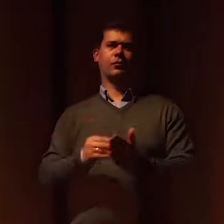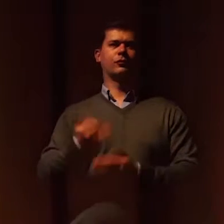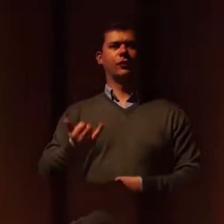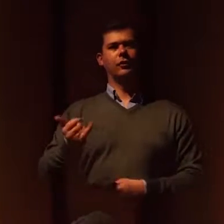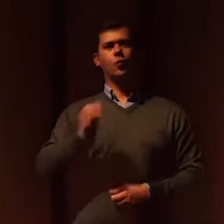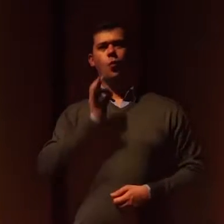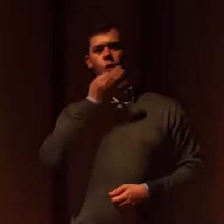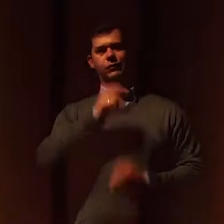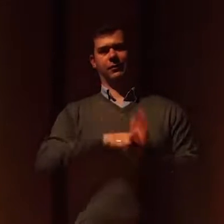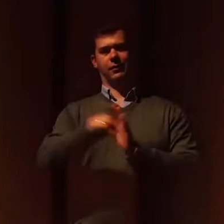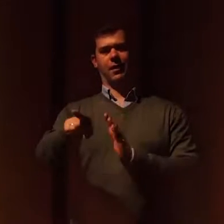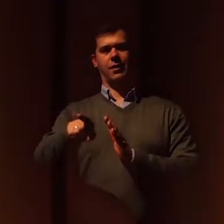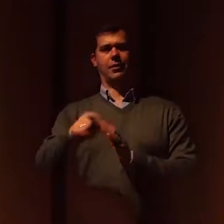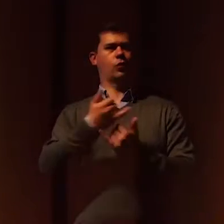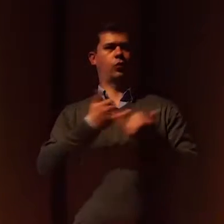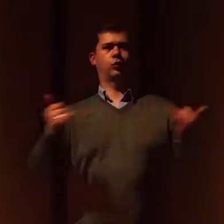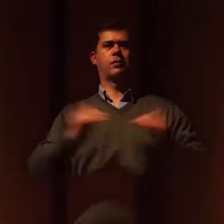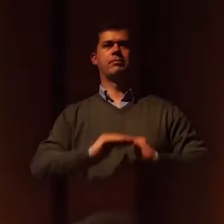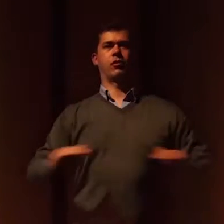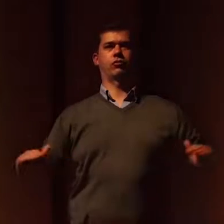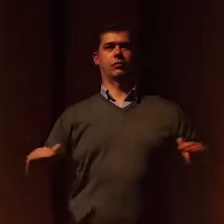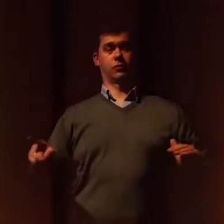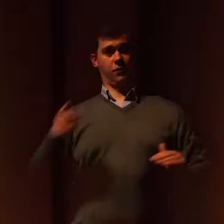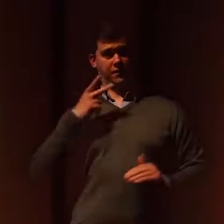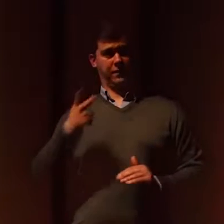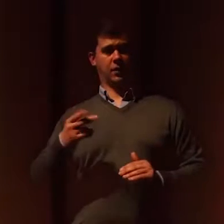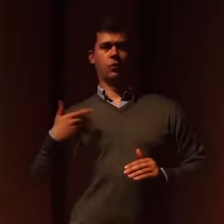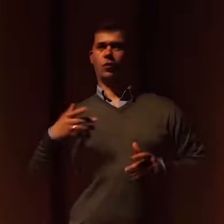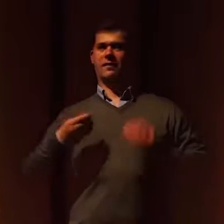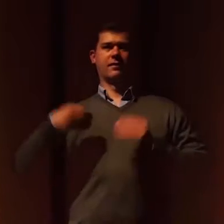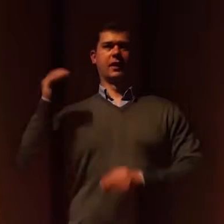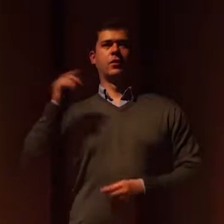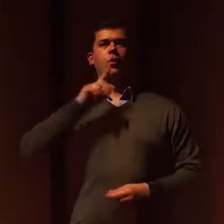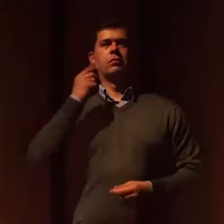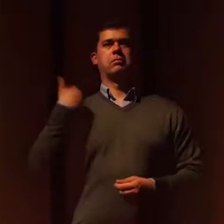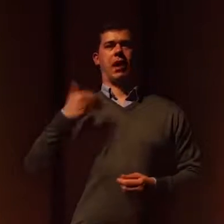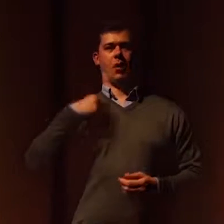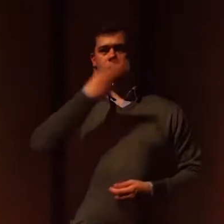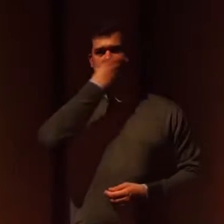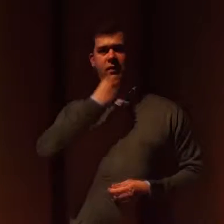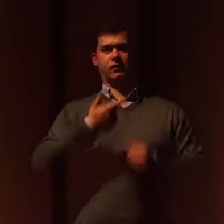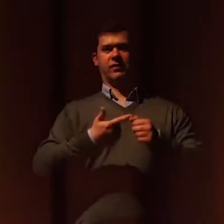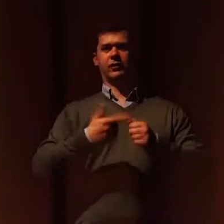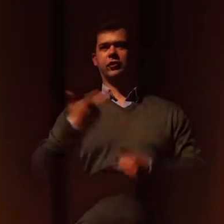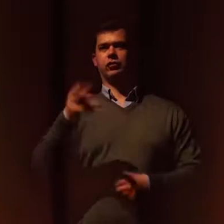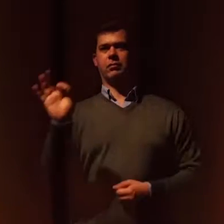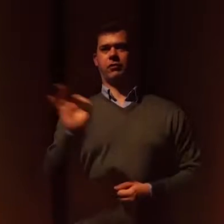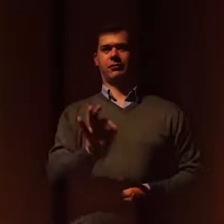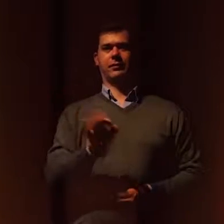były podręczniki do różnych poziomów jest oczywista ogromna dominacja ludzi białych to jest prawie 23